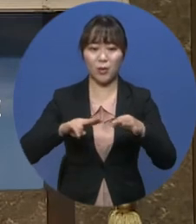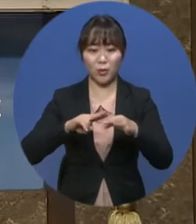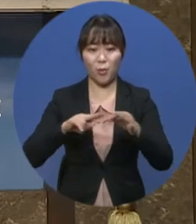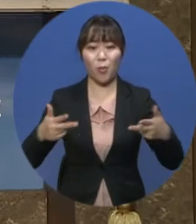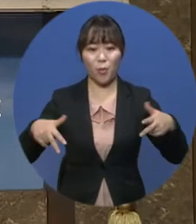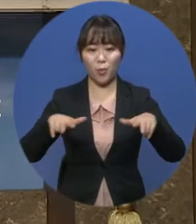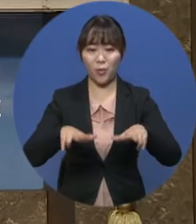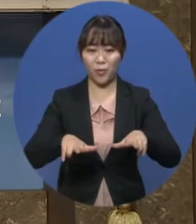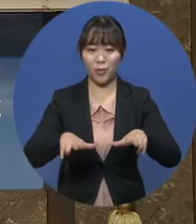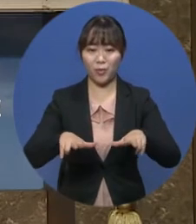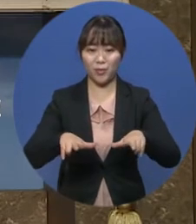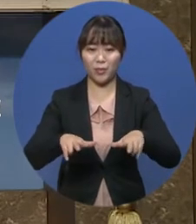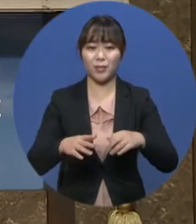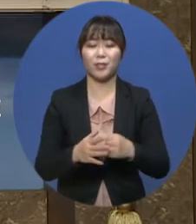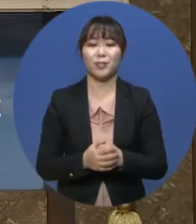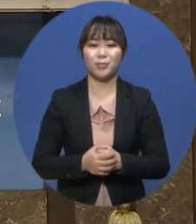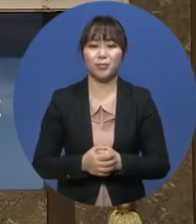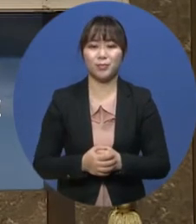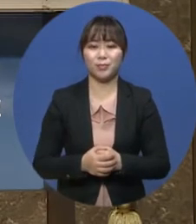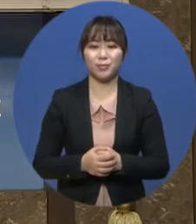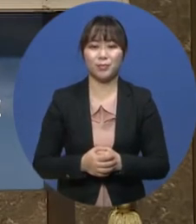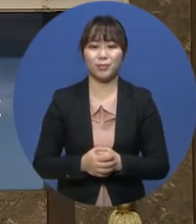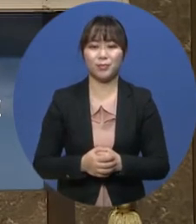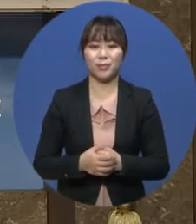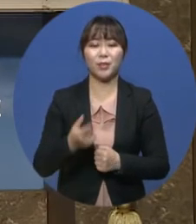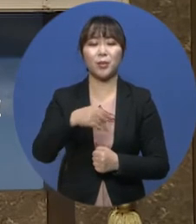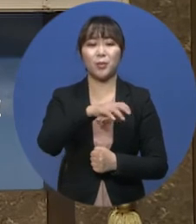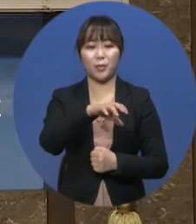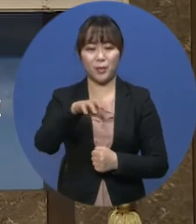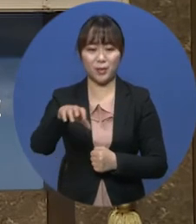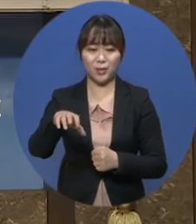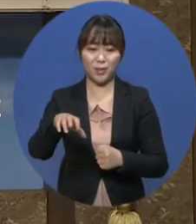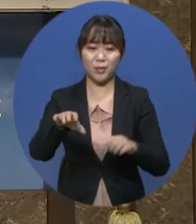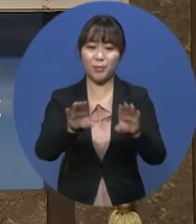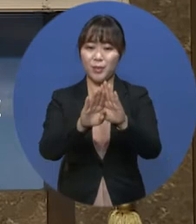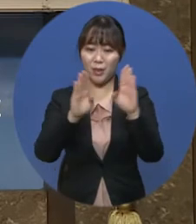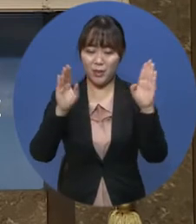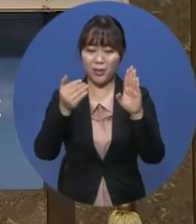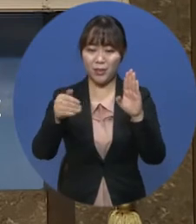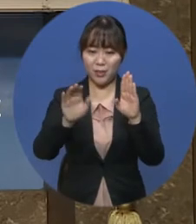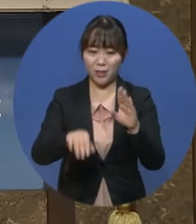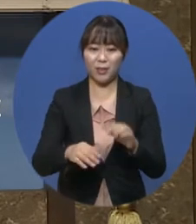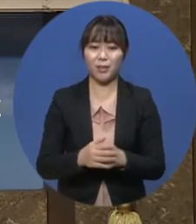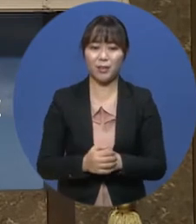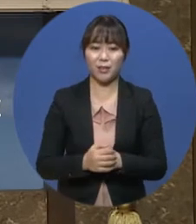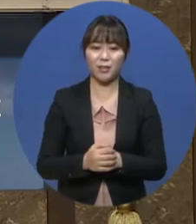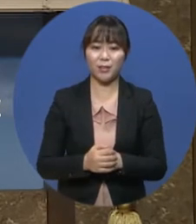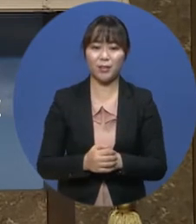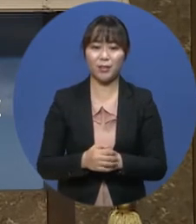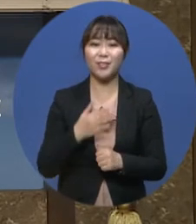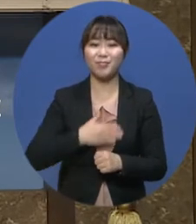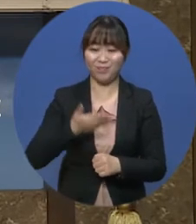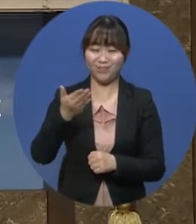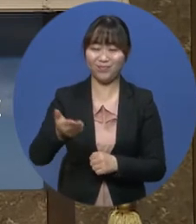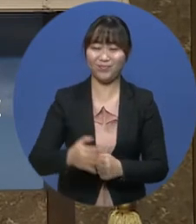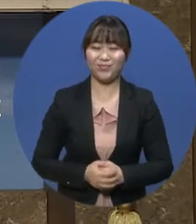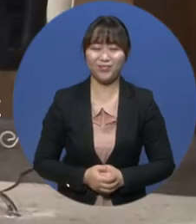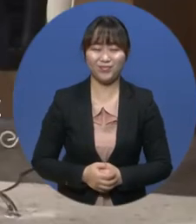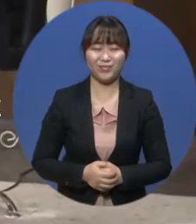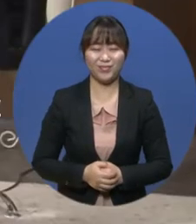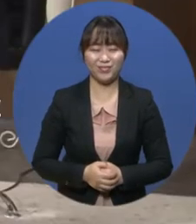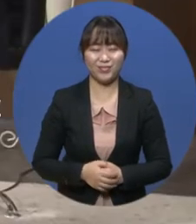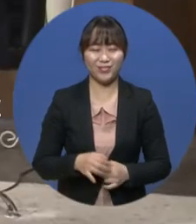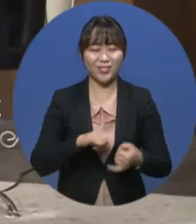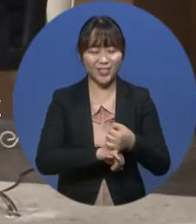여의도 공원 이라든가 의 아 이런 데서 어여 열리고 있는데 예 알려드릴께요 아 진짜